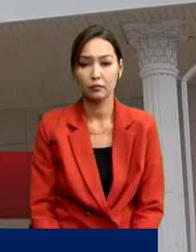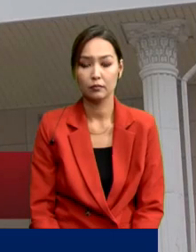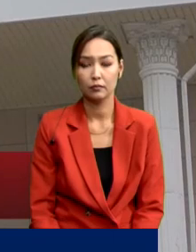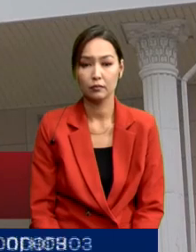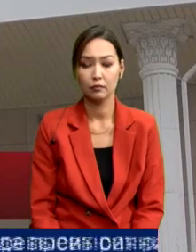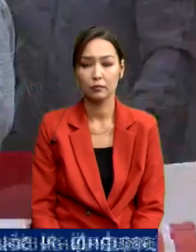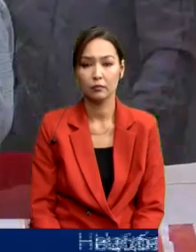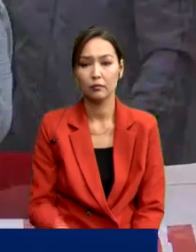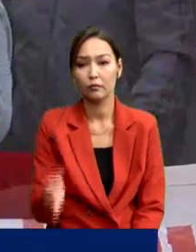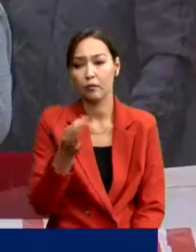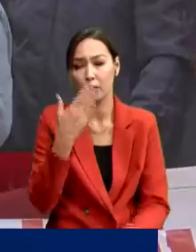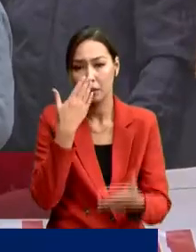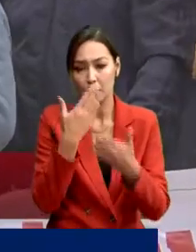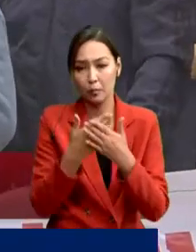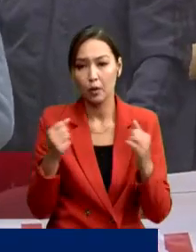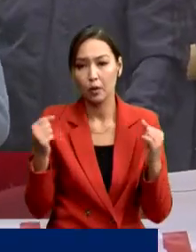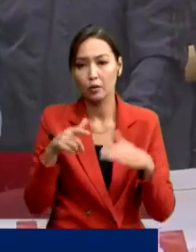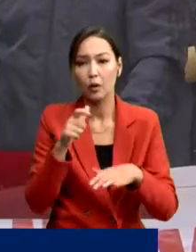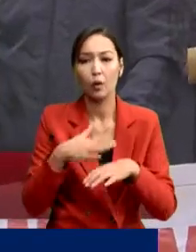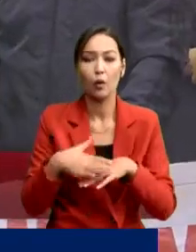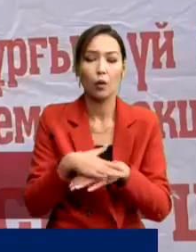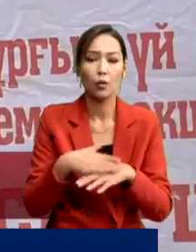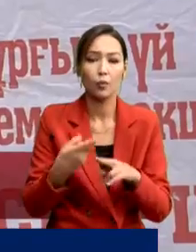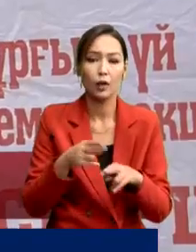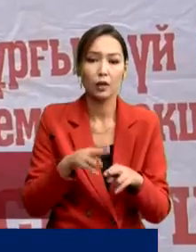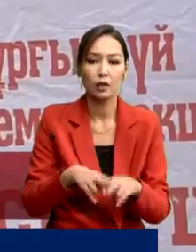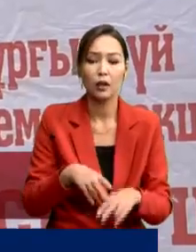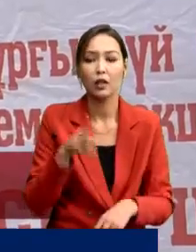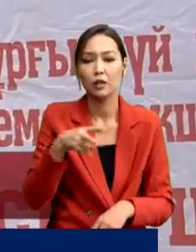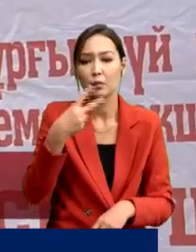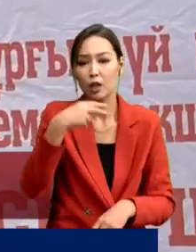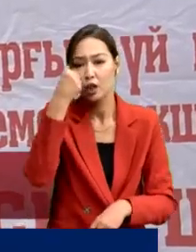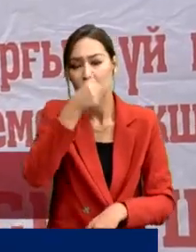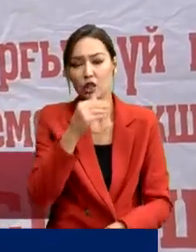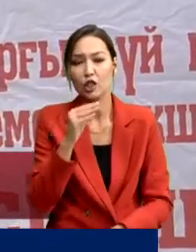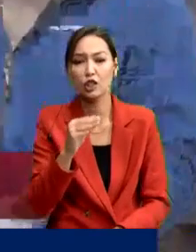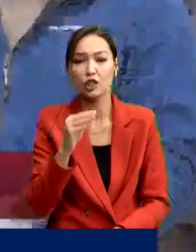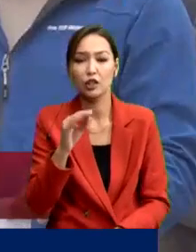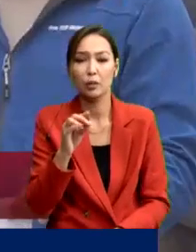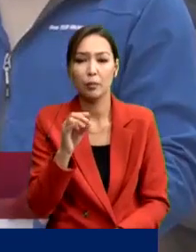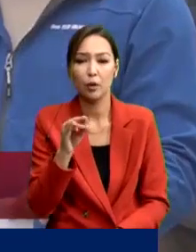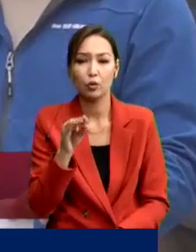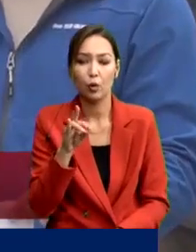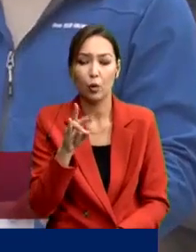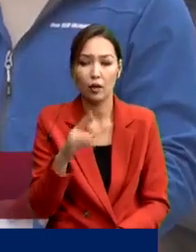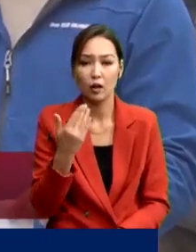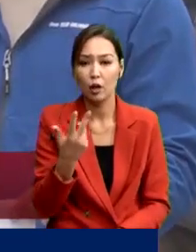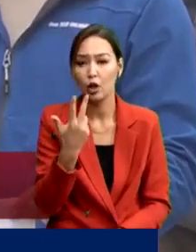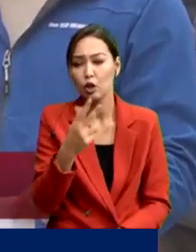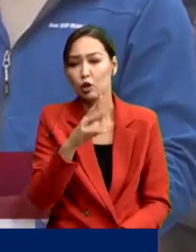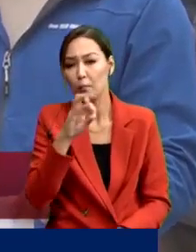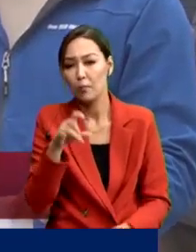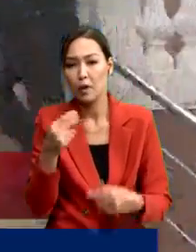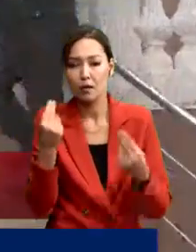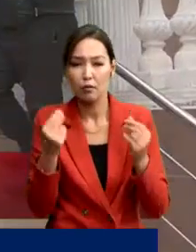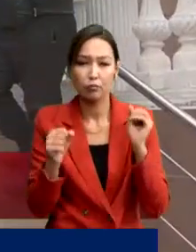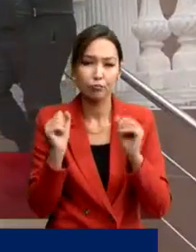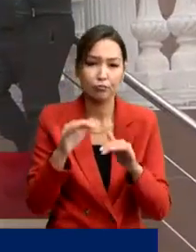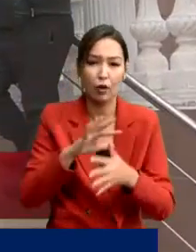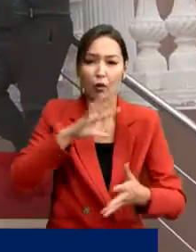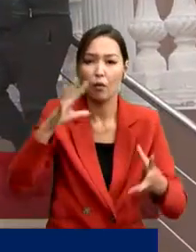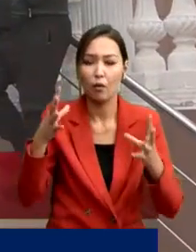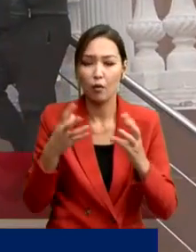Облыстық сот ғимаратының алдына жиналған тұрғындар 2020 жылы Жібек жолы кооперативіне жиынтығы 3 миллиард теңге салған. 2 жылда